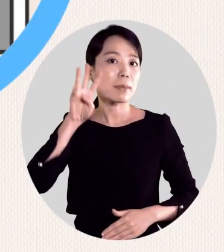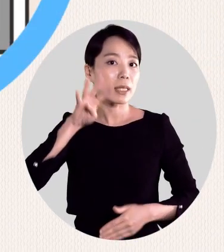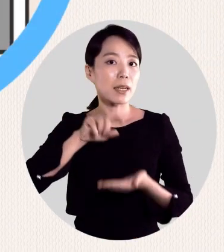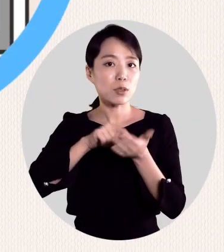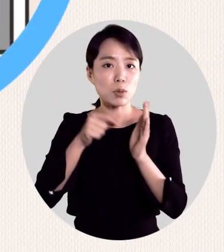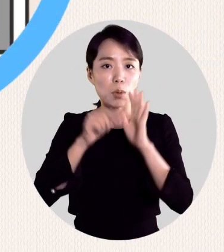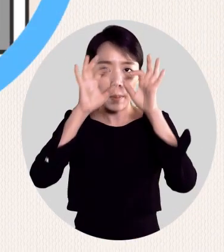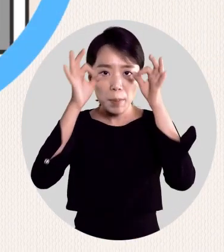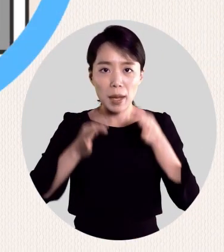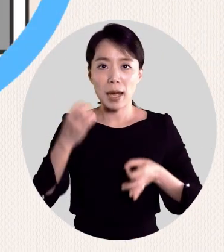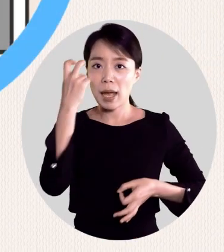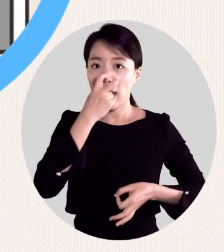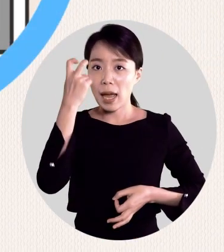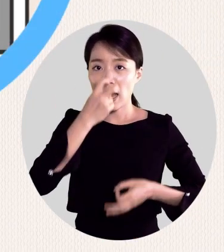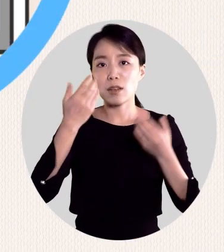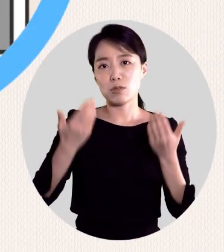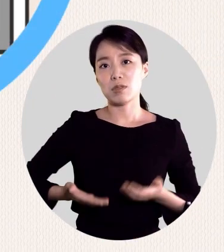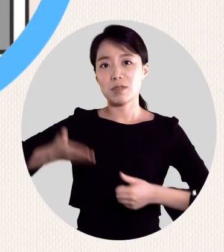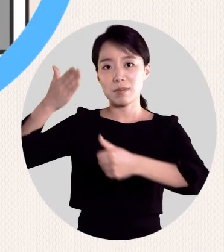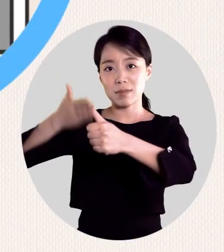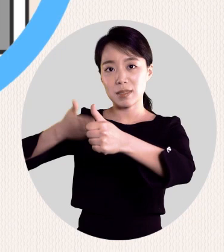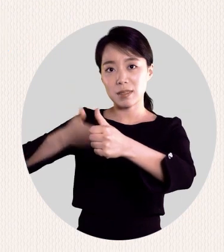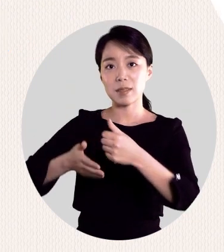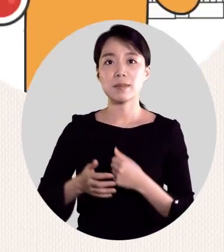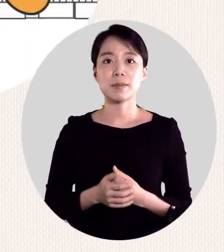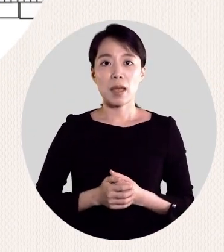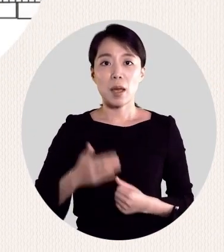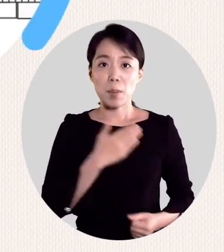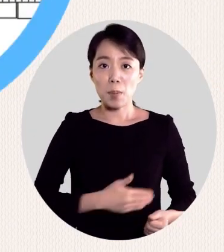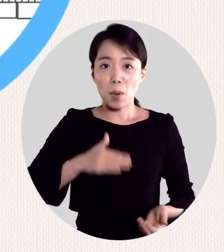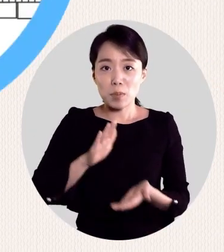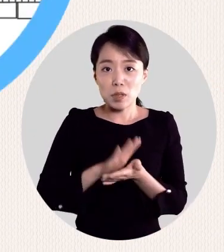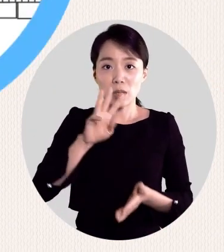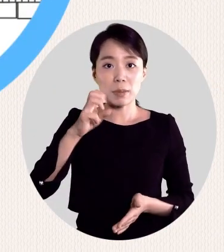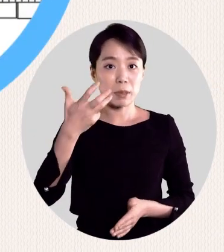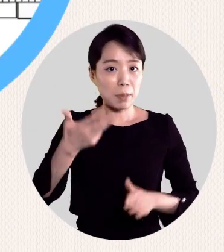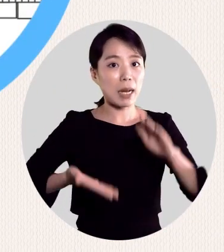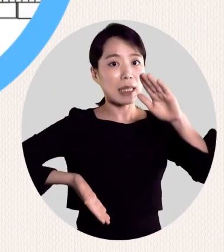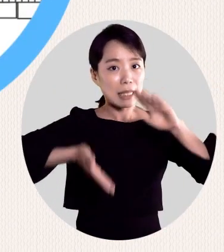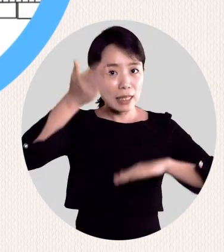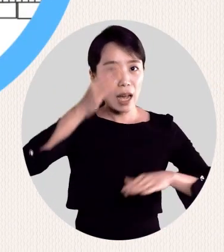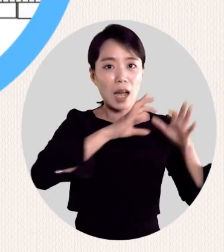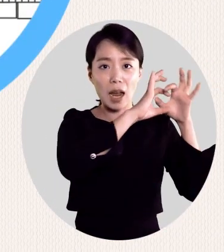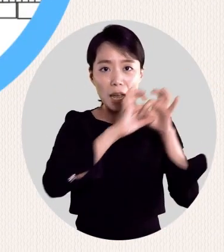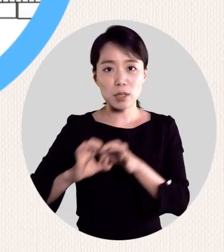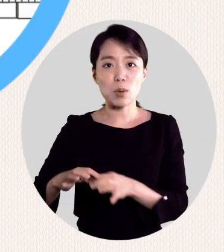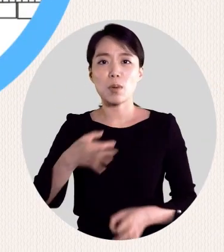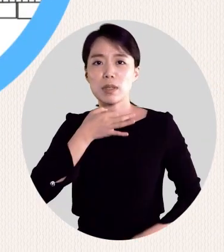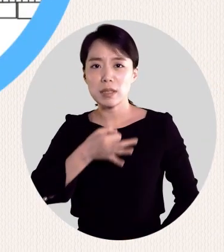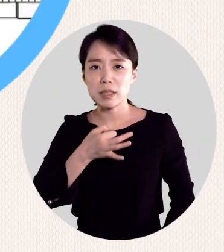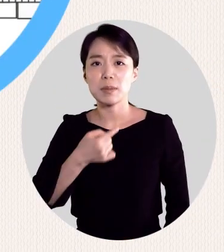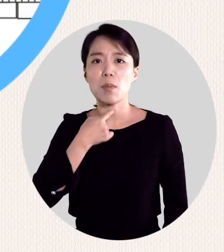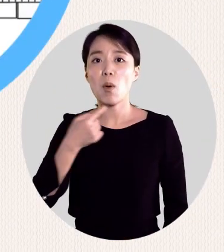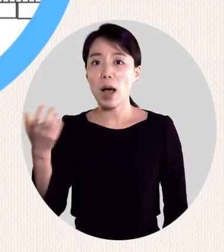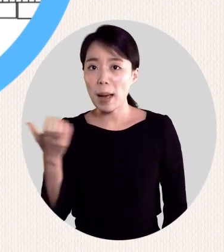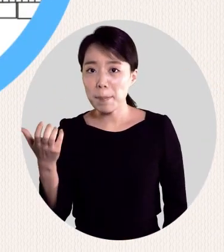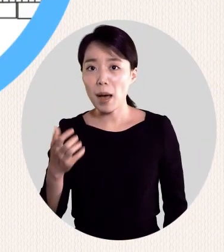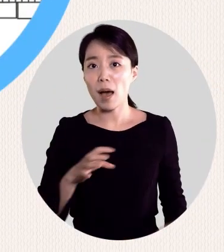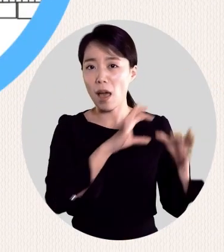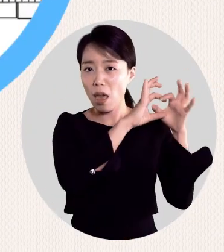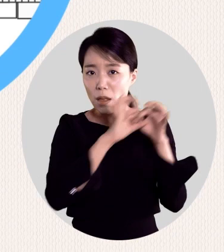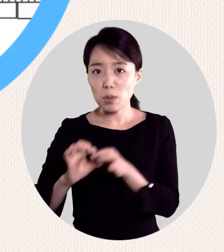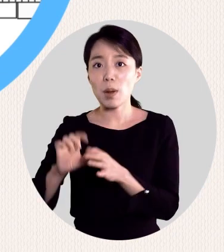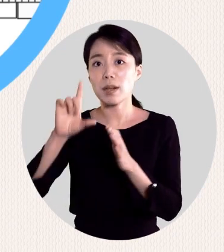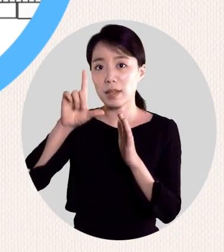4일 경과를 관찰하며 휴식을 취하세요. 38도 이상의 고열이 지속되거나 기침, 목 아픔